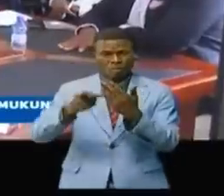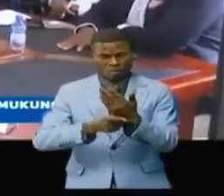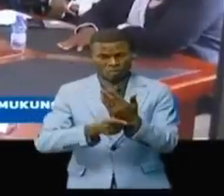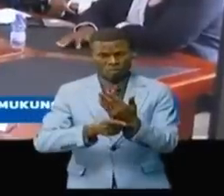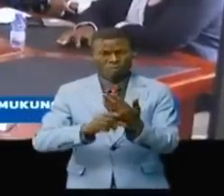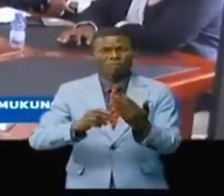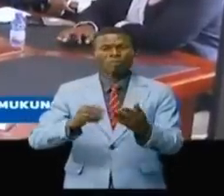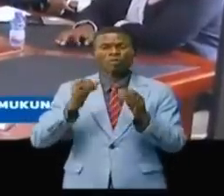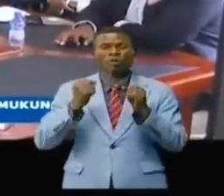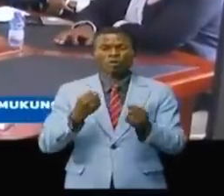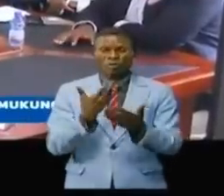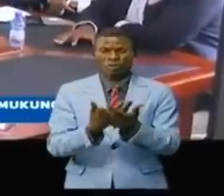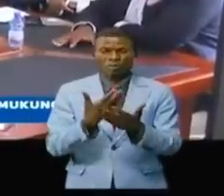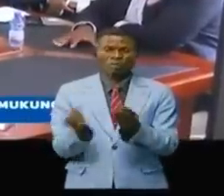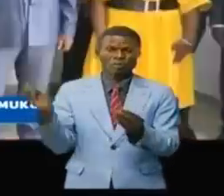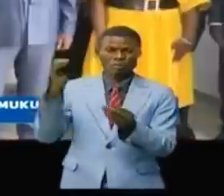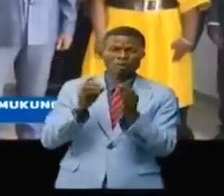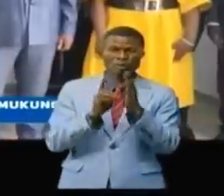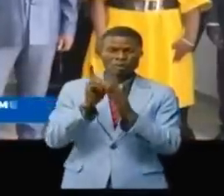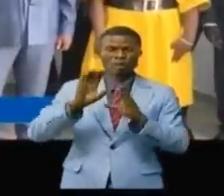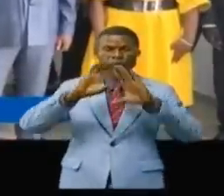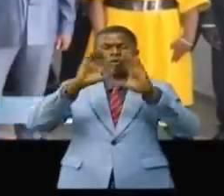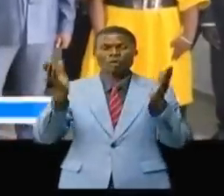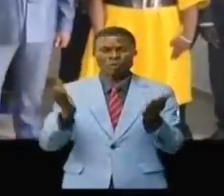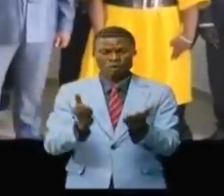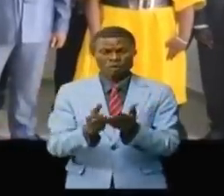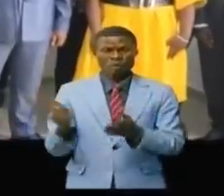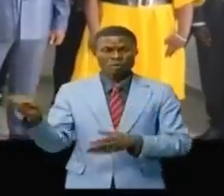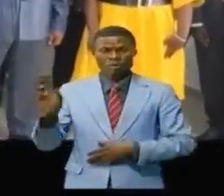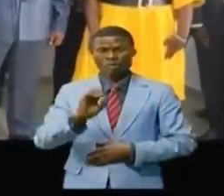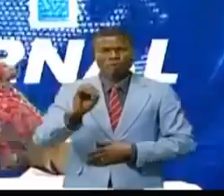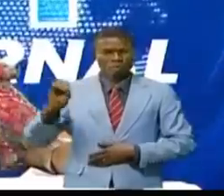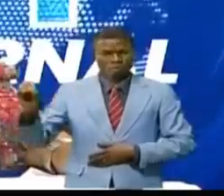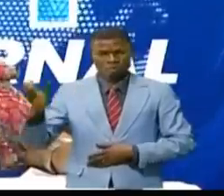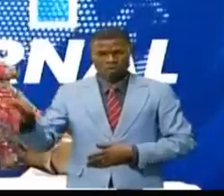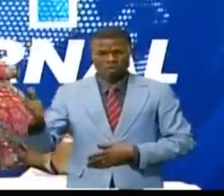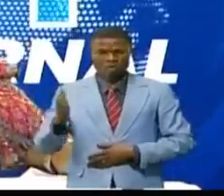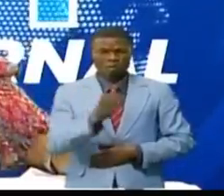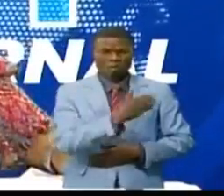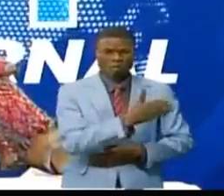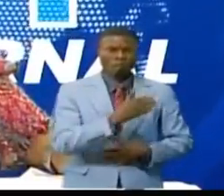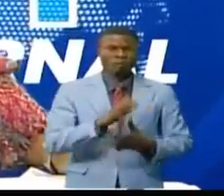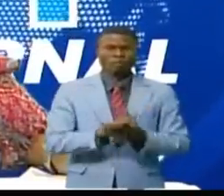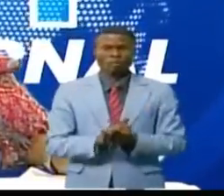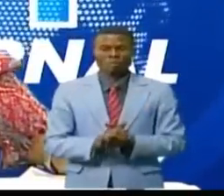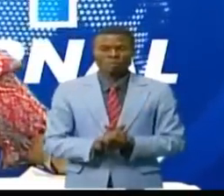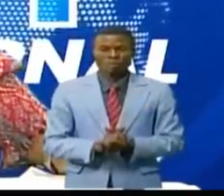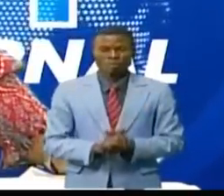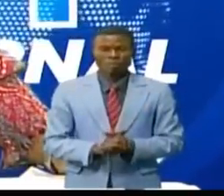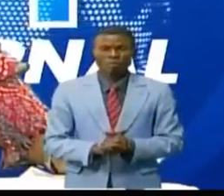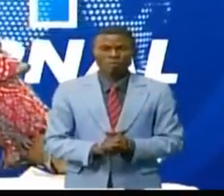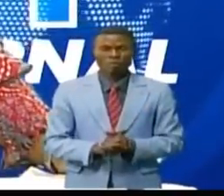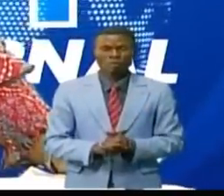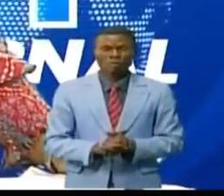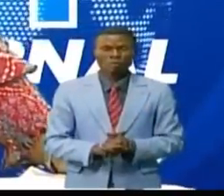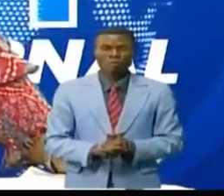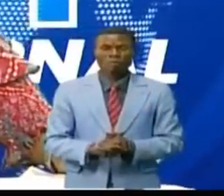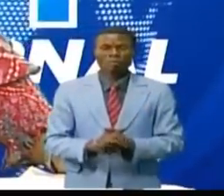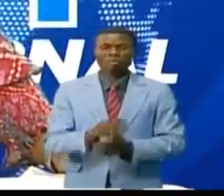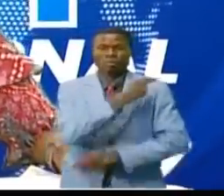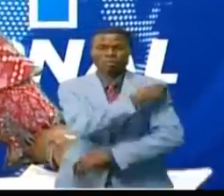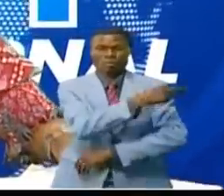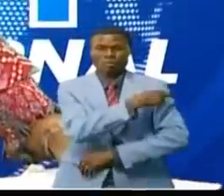du programme d'urgence intégré de développement communautaire au Kasaï oriental. Il s'est tenu à Genève en Suisse,